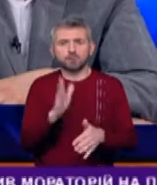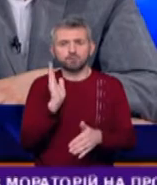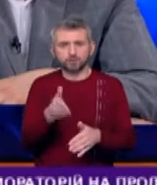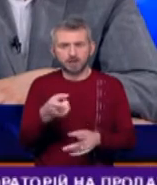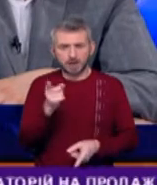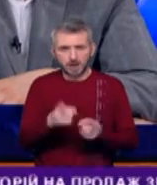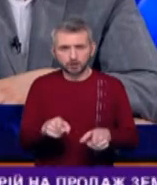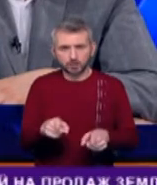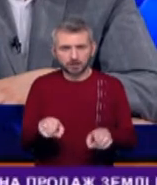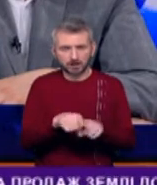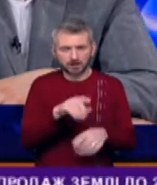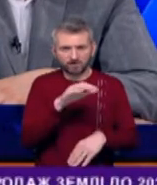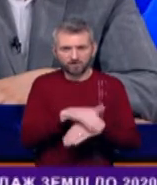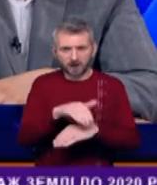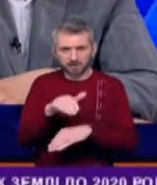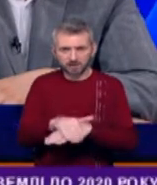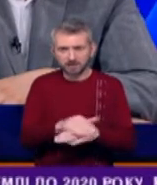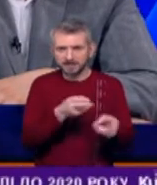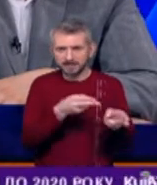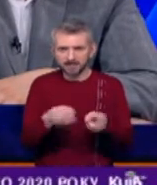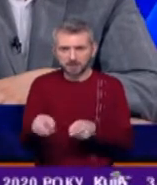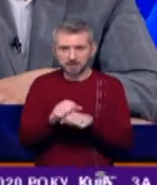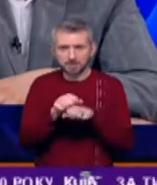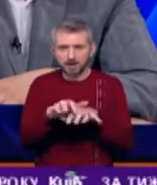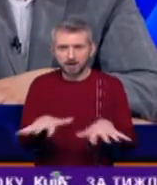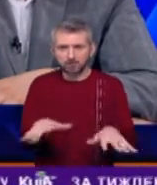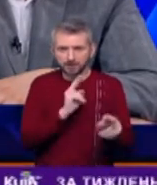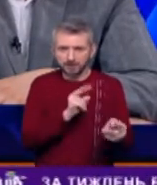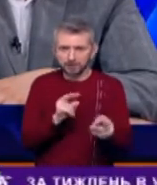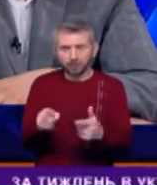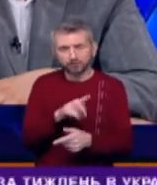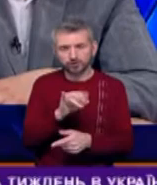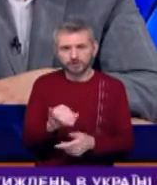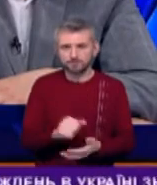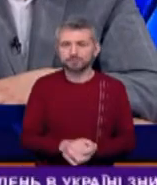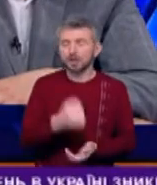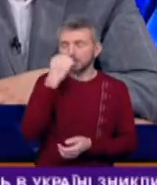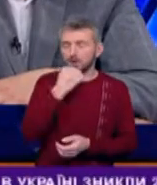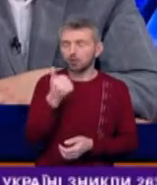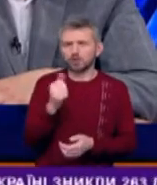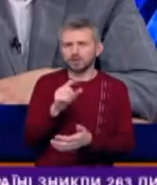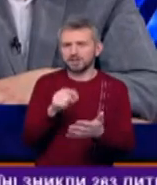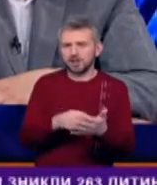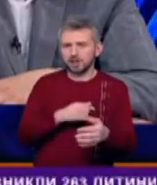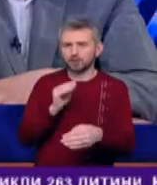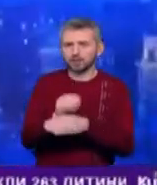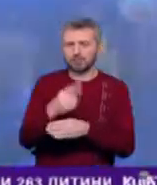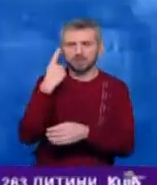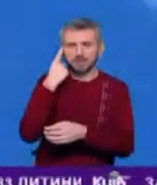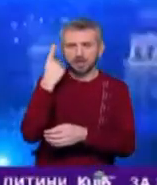реально такі факти системні мережі? О, хороше питання, дякую. Дякую. Я навіть додам тут